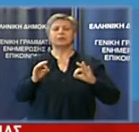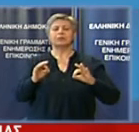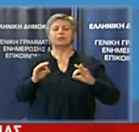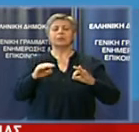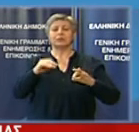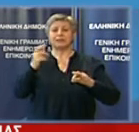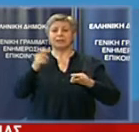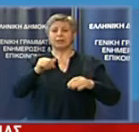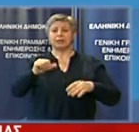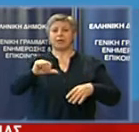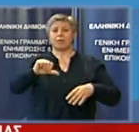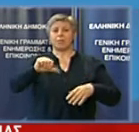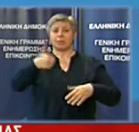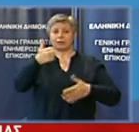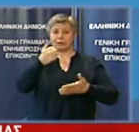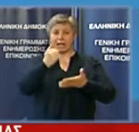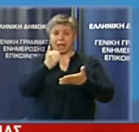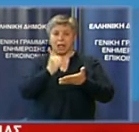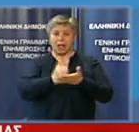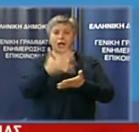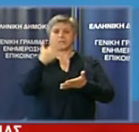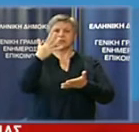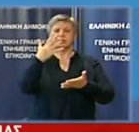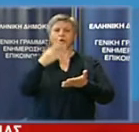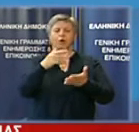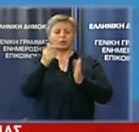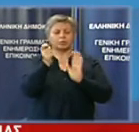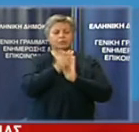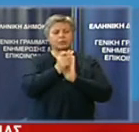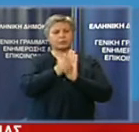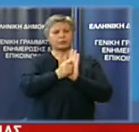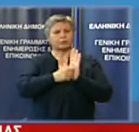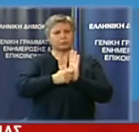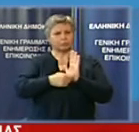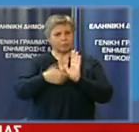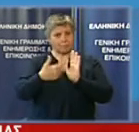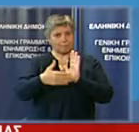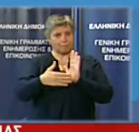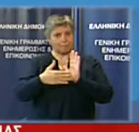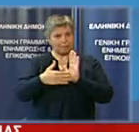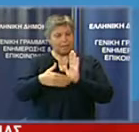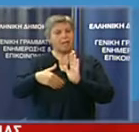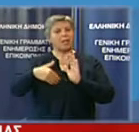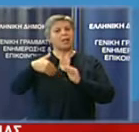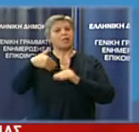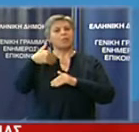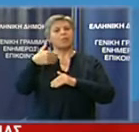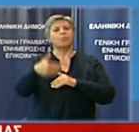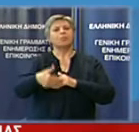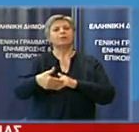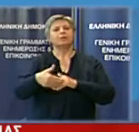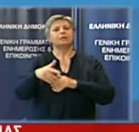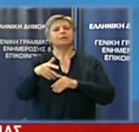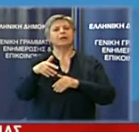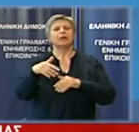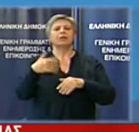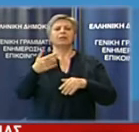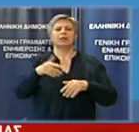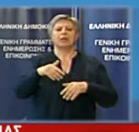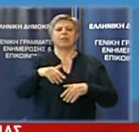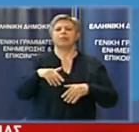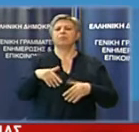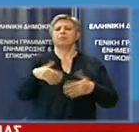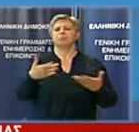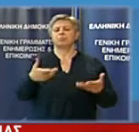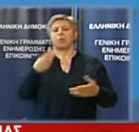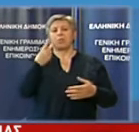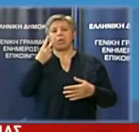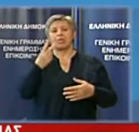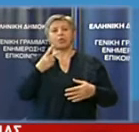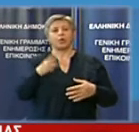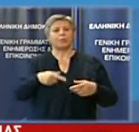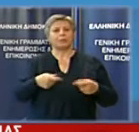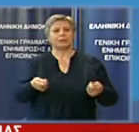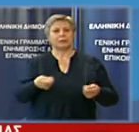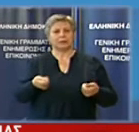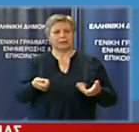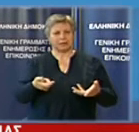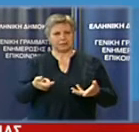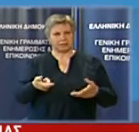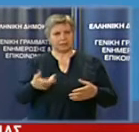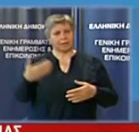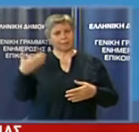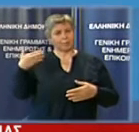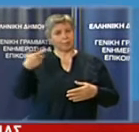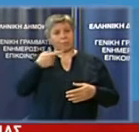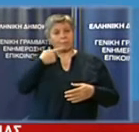θα συζητήσει μια ουσιαστική συζήτηση για το χρέος από την συμφωνία του Ιουλίου. Και προφανώς για μας αποτελεί